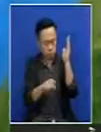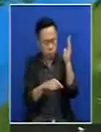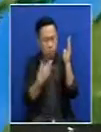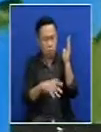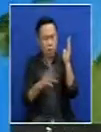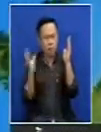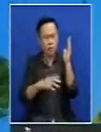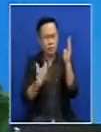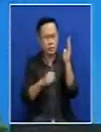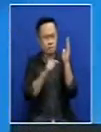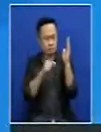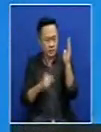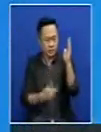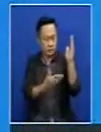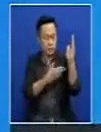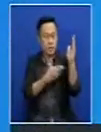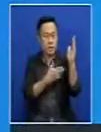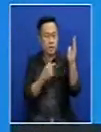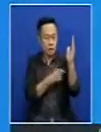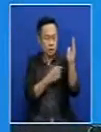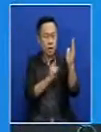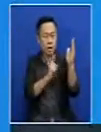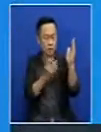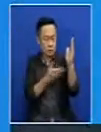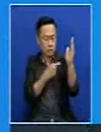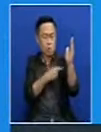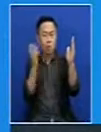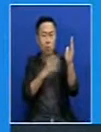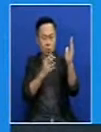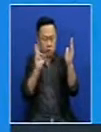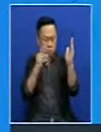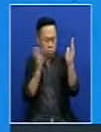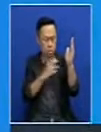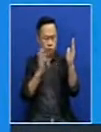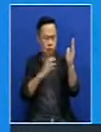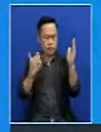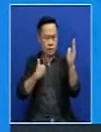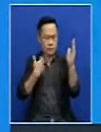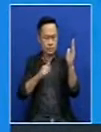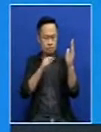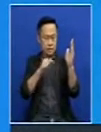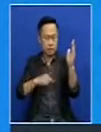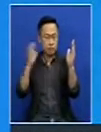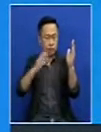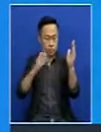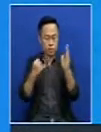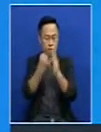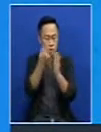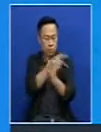ที่ฝนร้อยละ10ของพื้นที่ปิดท้ายกันที่ภาคใต้ฝั่งตะวันตกอากาศร้อนในตอนกลางวันฝนฟ้าคะนองบางแห่งร้อยละ10ของพื้นที่